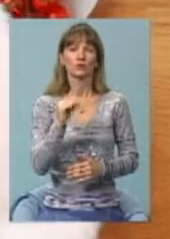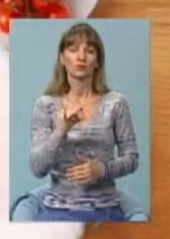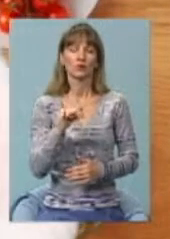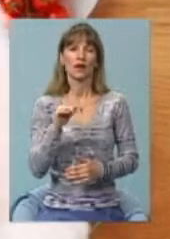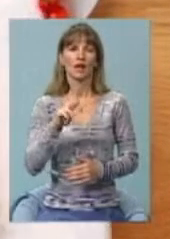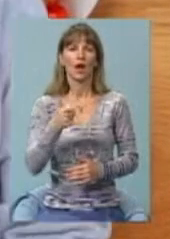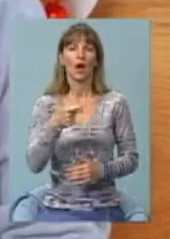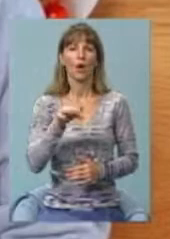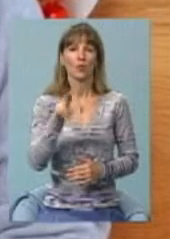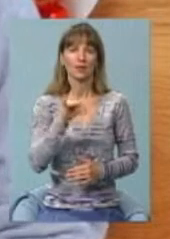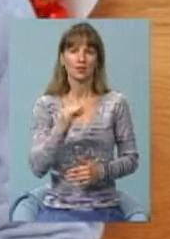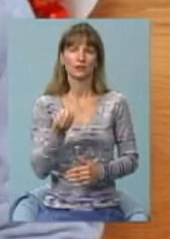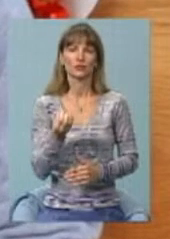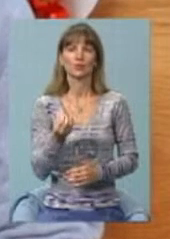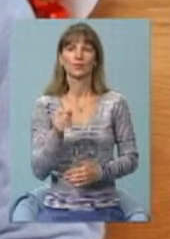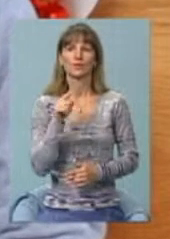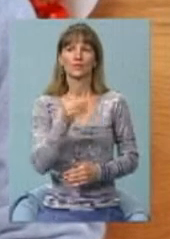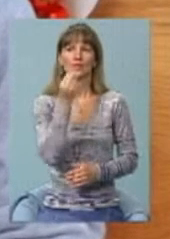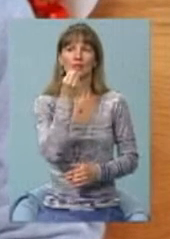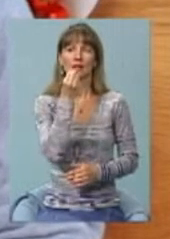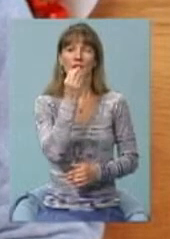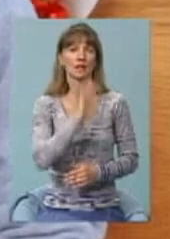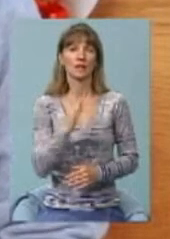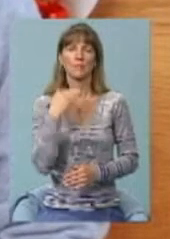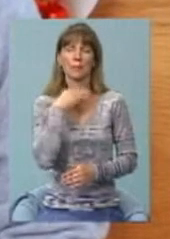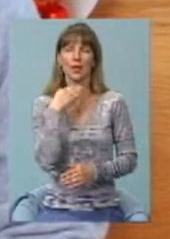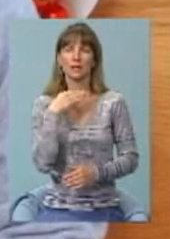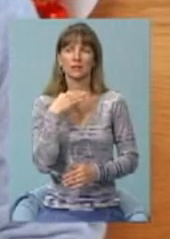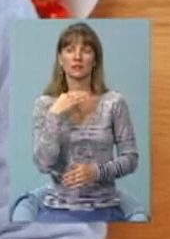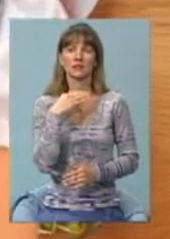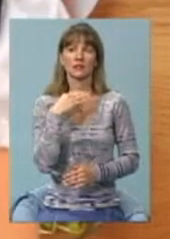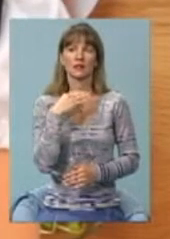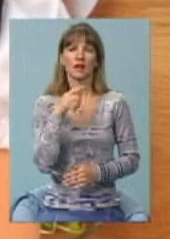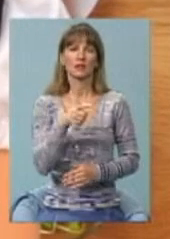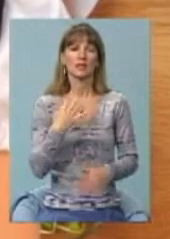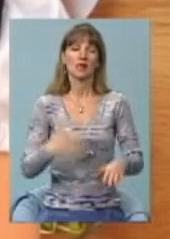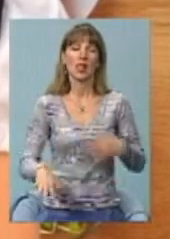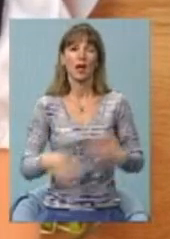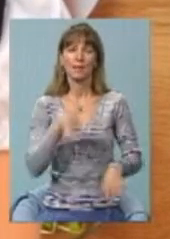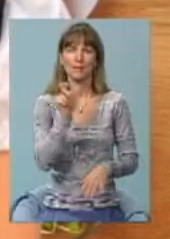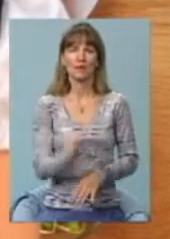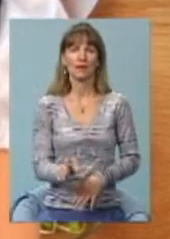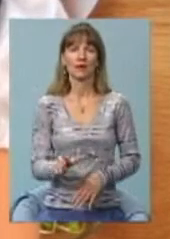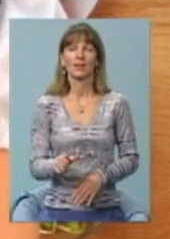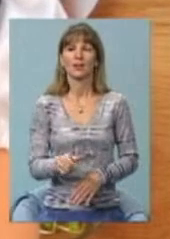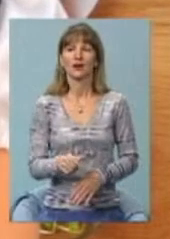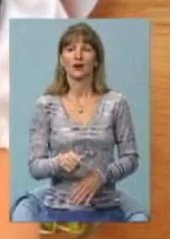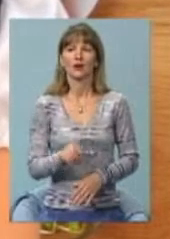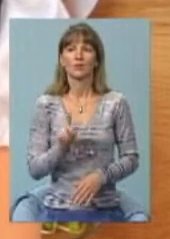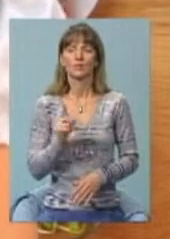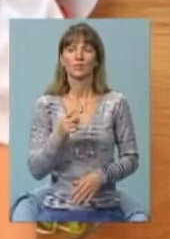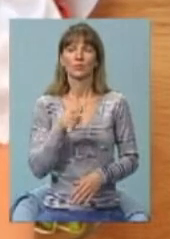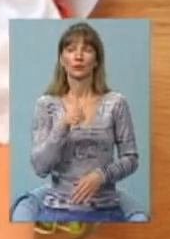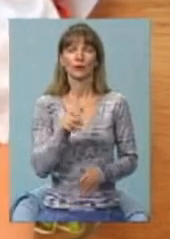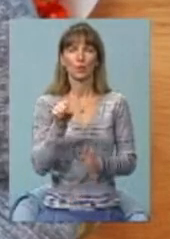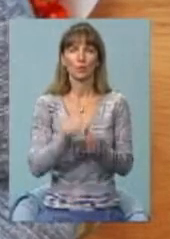ягоды еще. Они не едят мясо, они дохлые и слабые. Потому что он против, чтобы